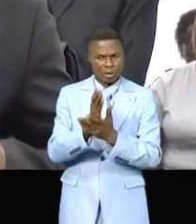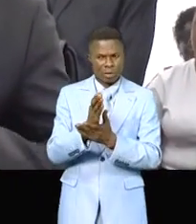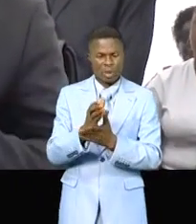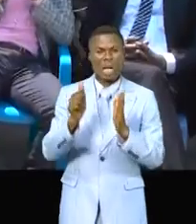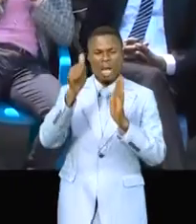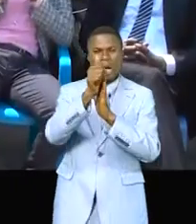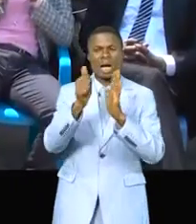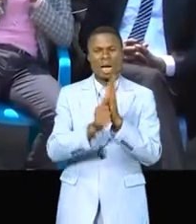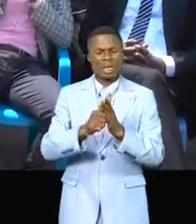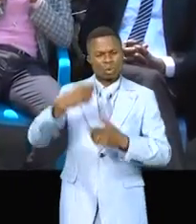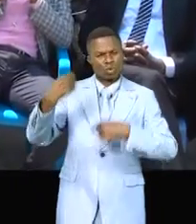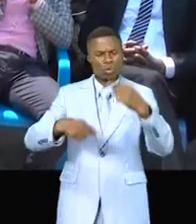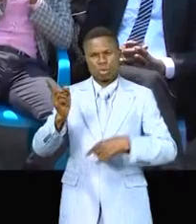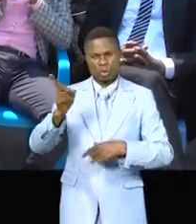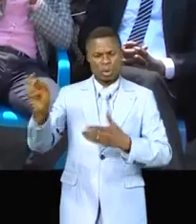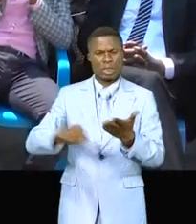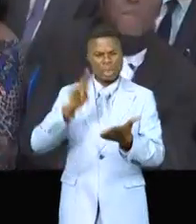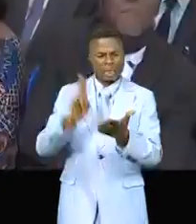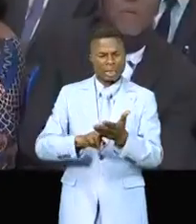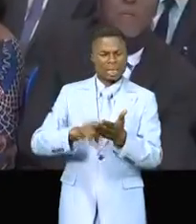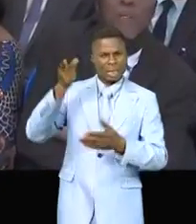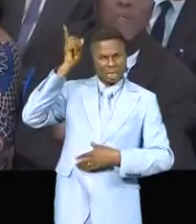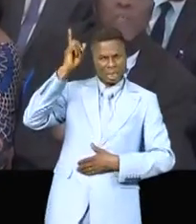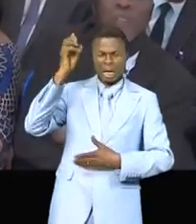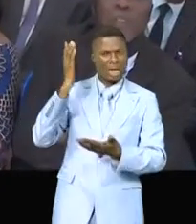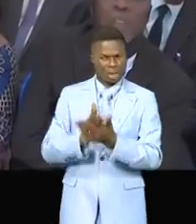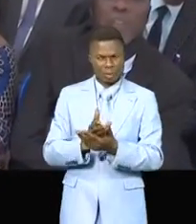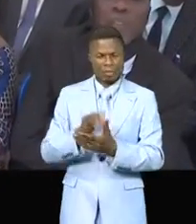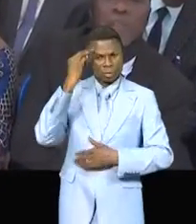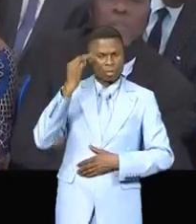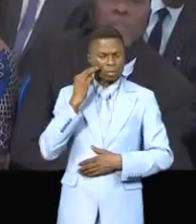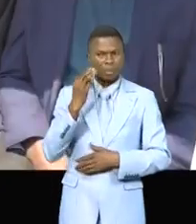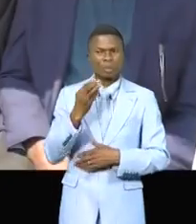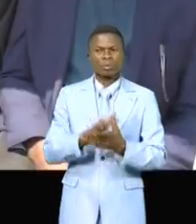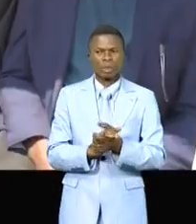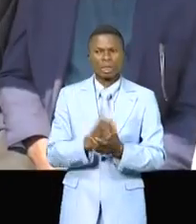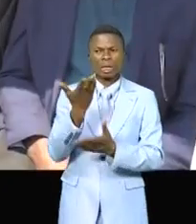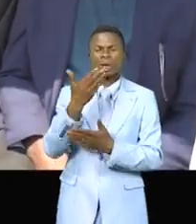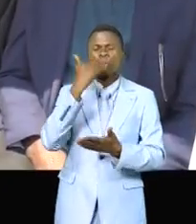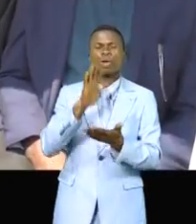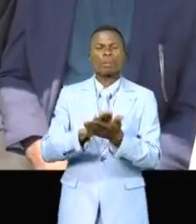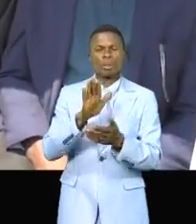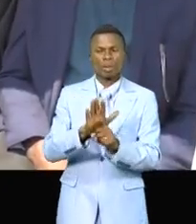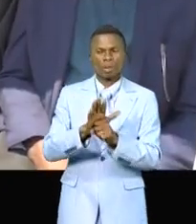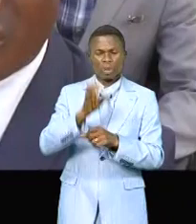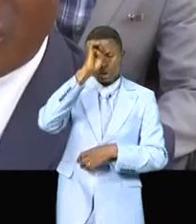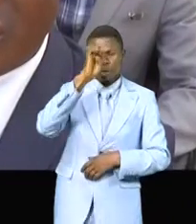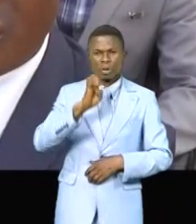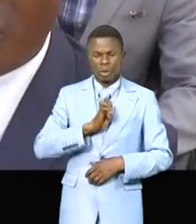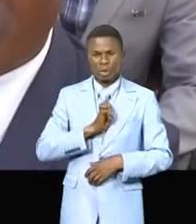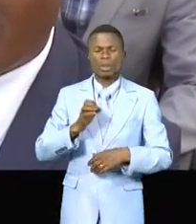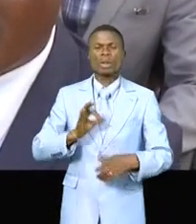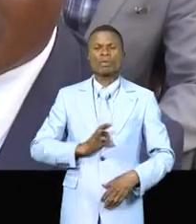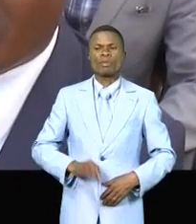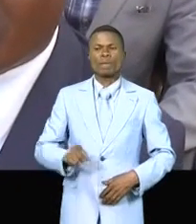à polémique signés par son prédécesseur. Le ministre a également rendu un hommage vibrant au chef de l'État Félix-Antoine